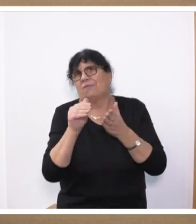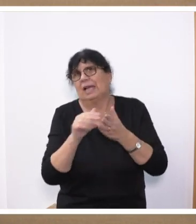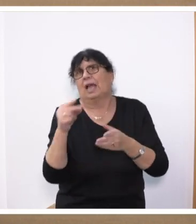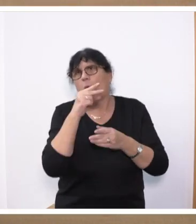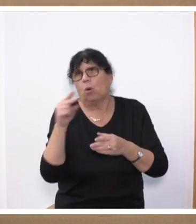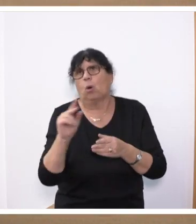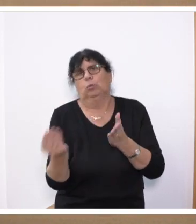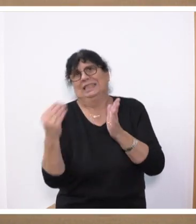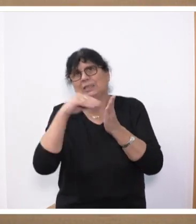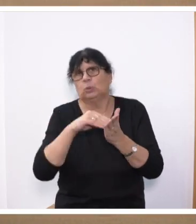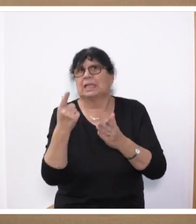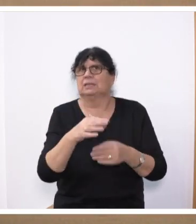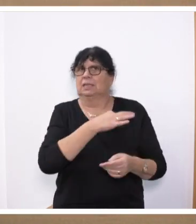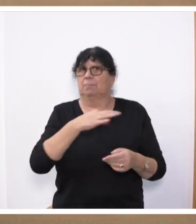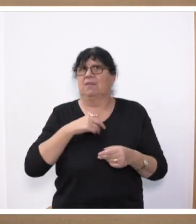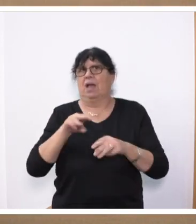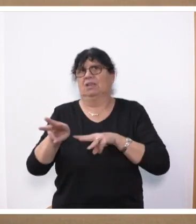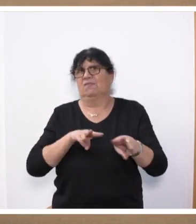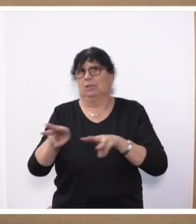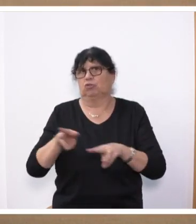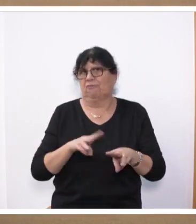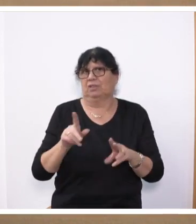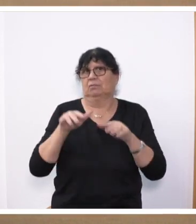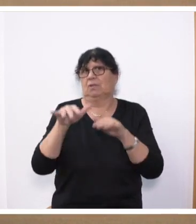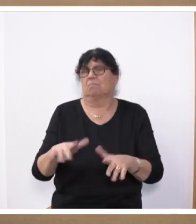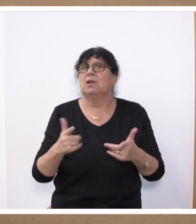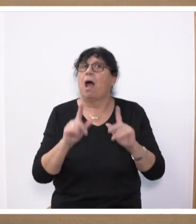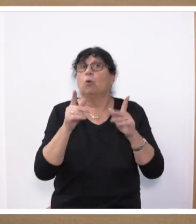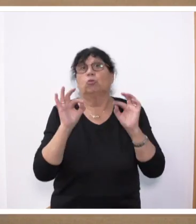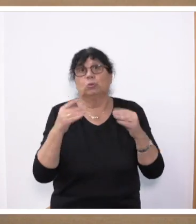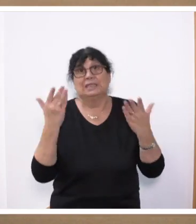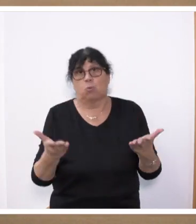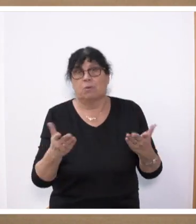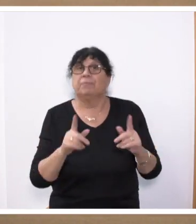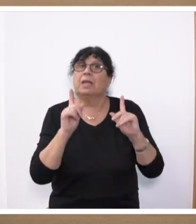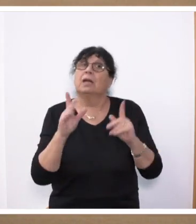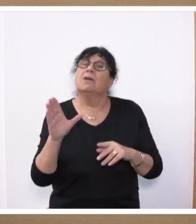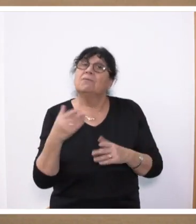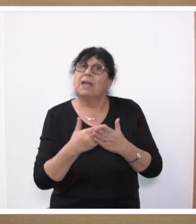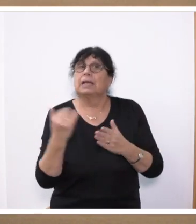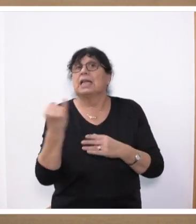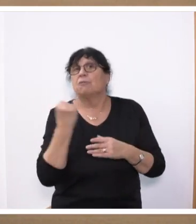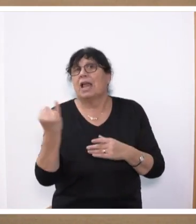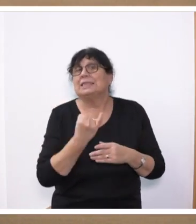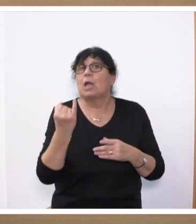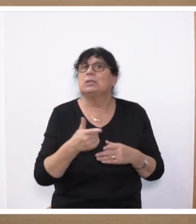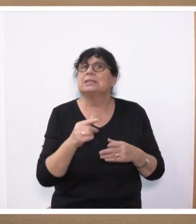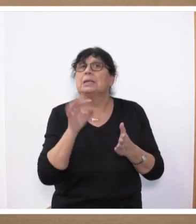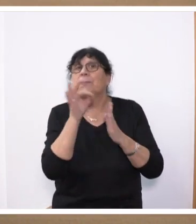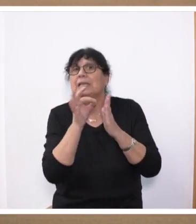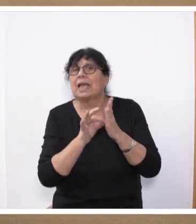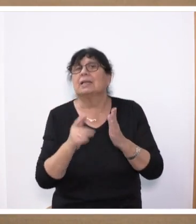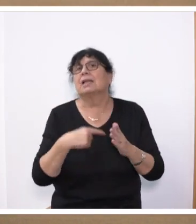nochmal zusätzlich in der Privatwirtschaft locker. Und das ist auch gut so. Gerade durch die inflationsbedingten Steueranbrüche, steigende